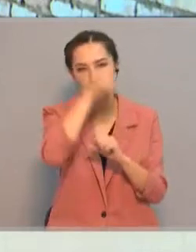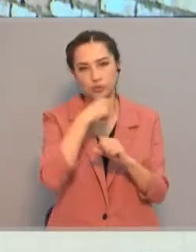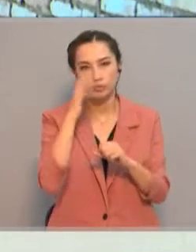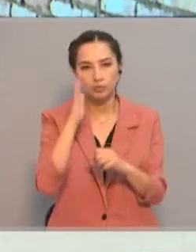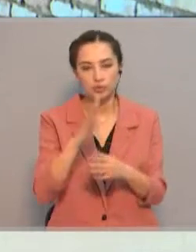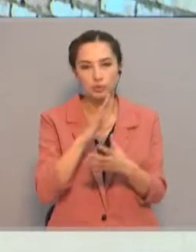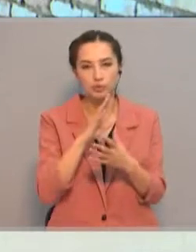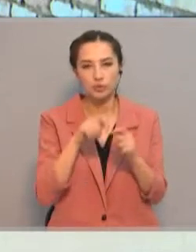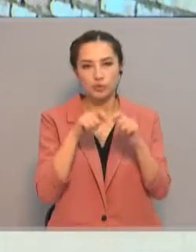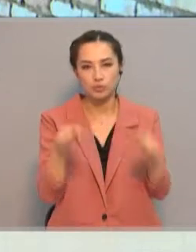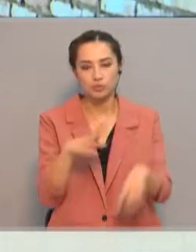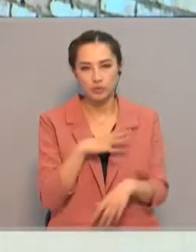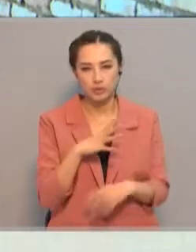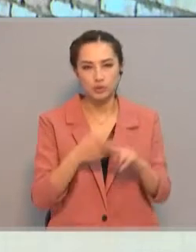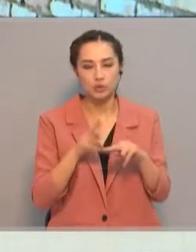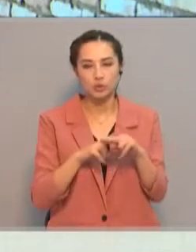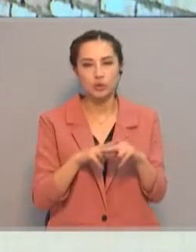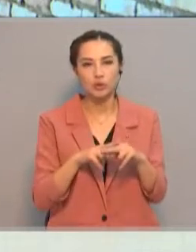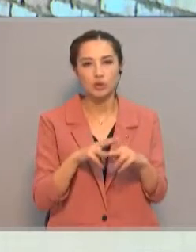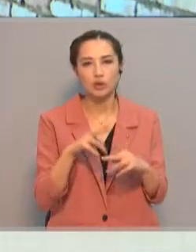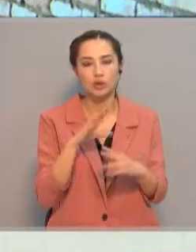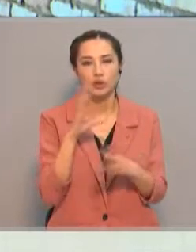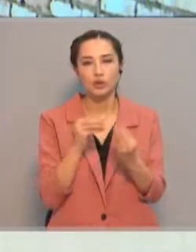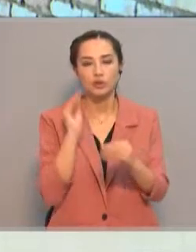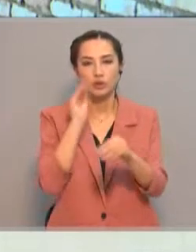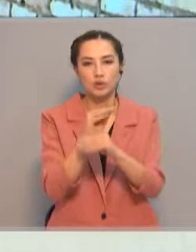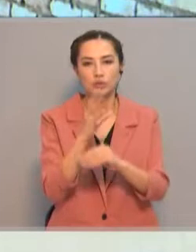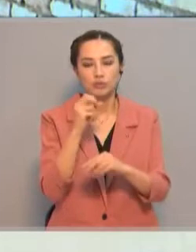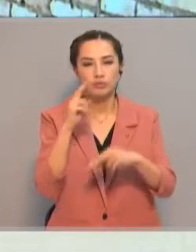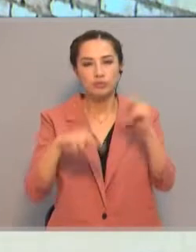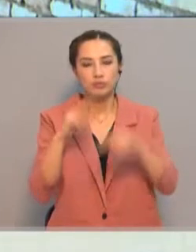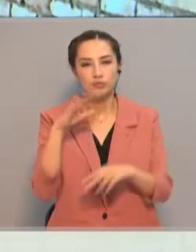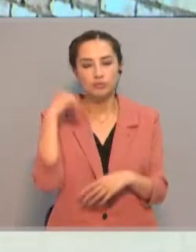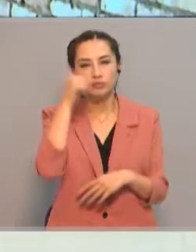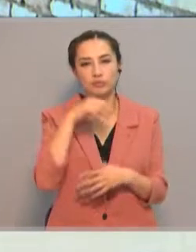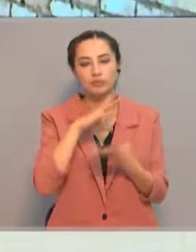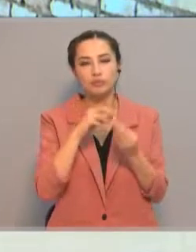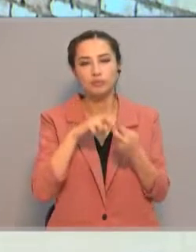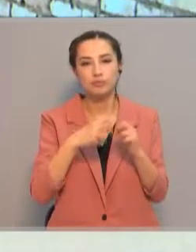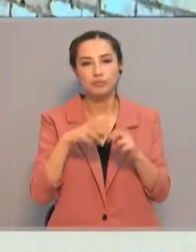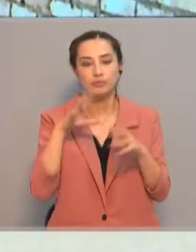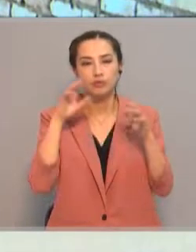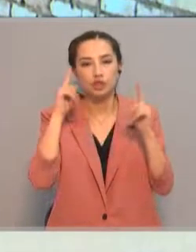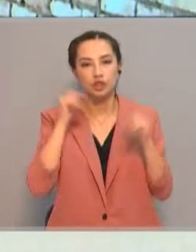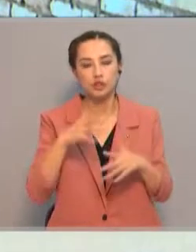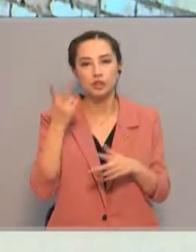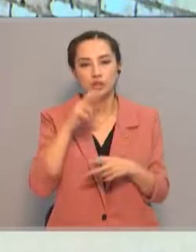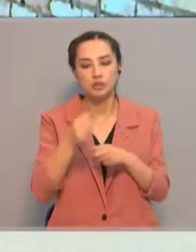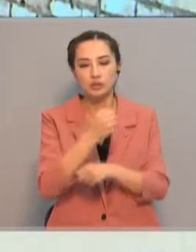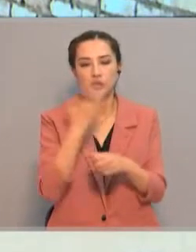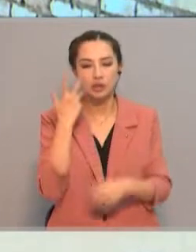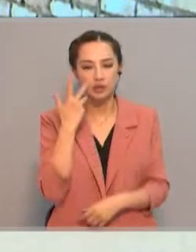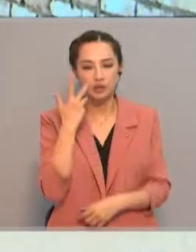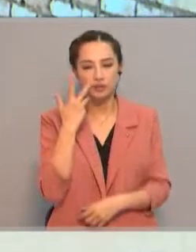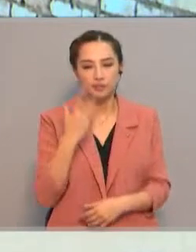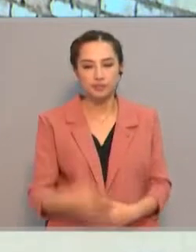В переполненных учениками школах строится дополнительное здание. Когда полностью решится проблема трехсменных школ, расскажет